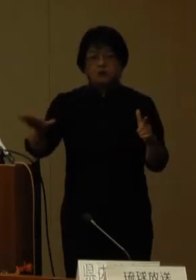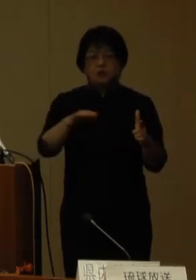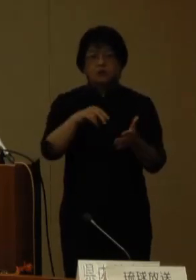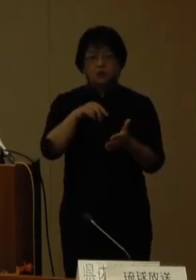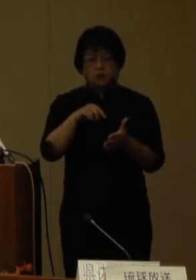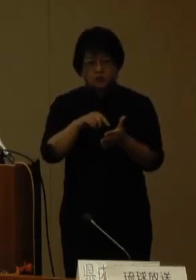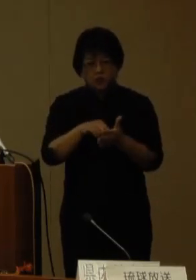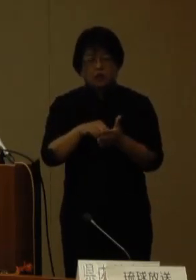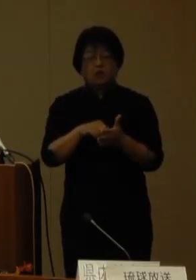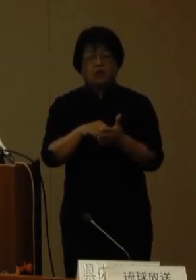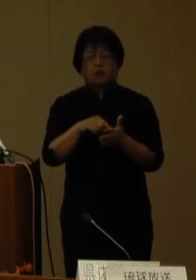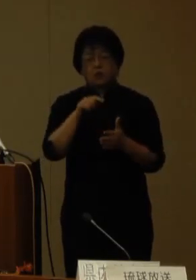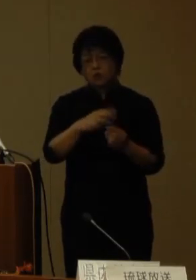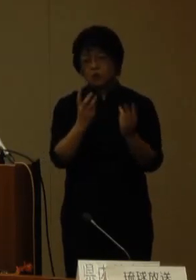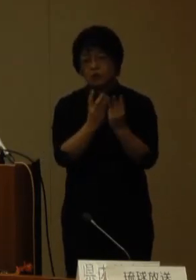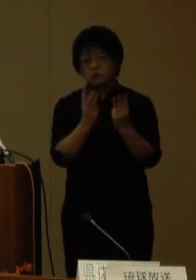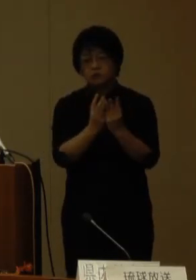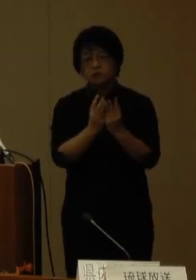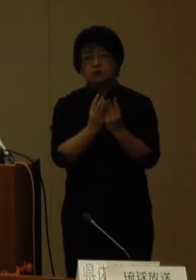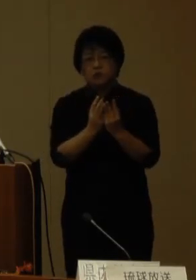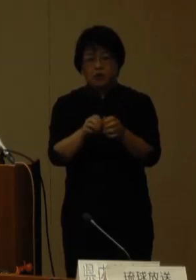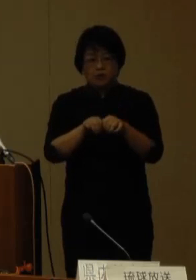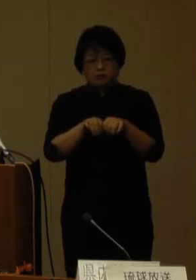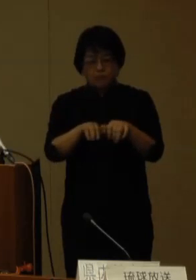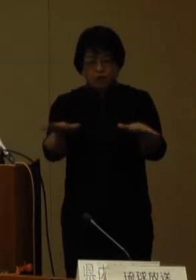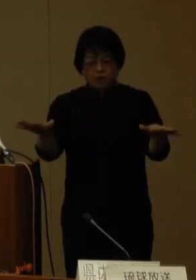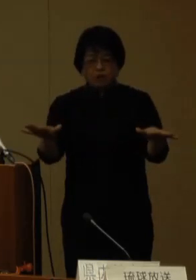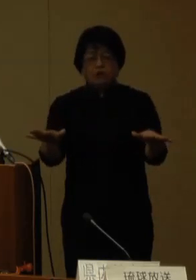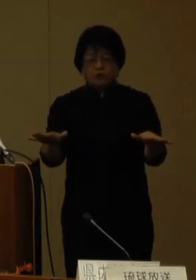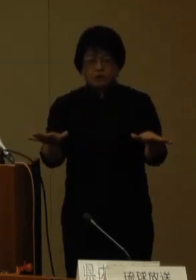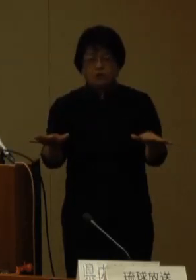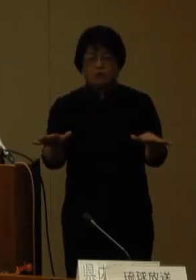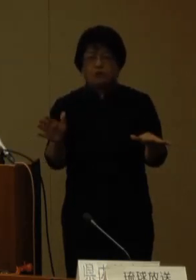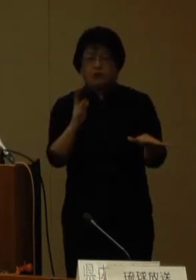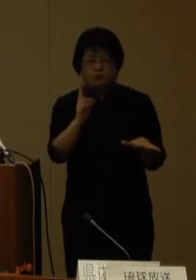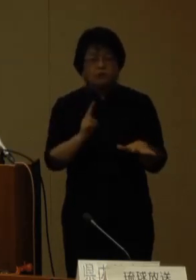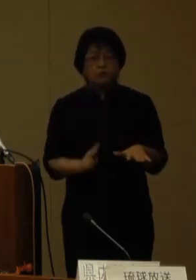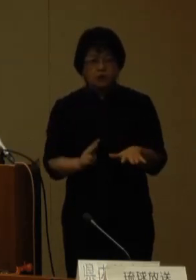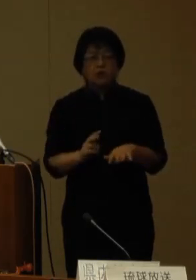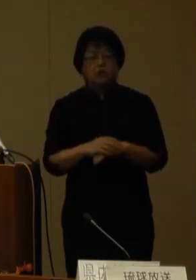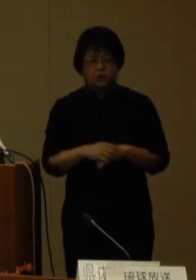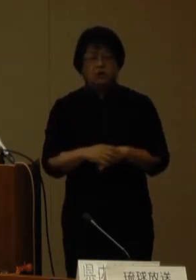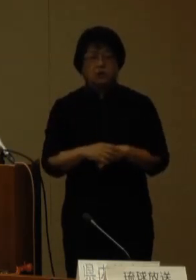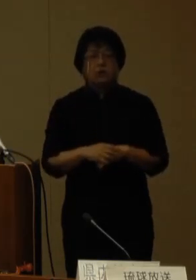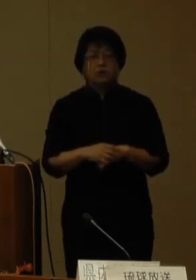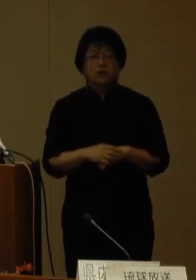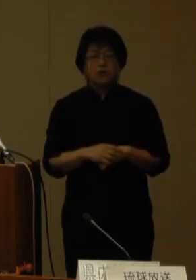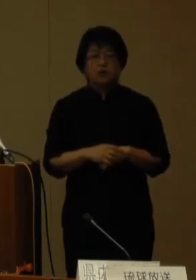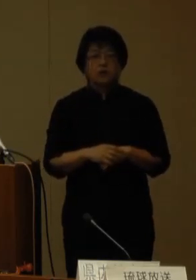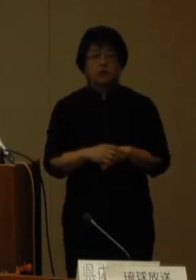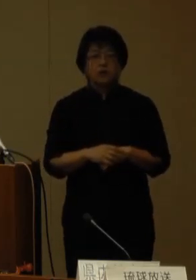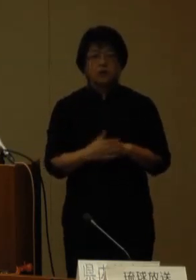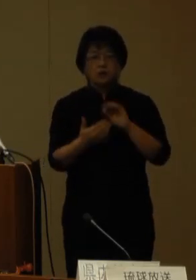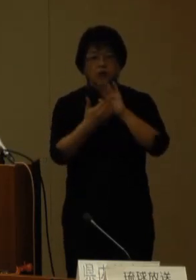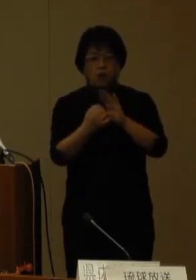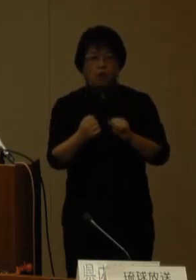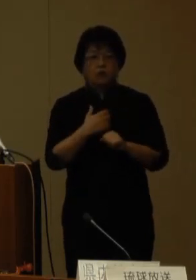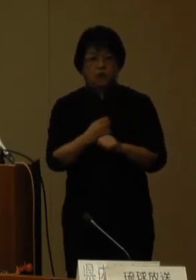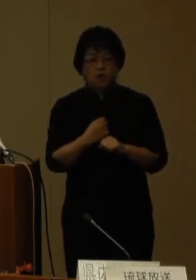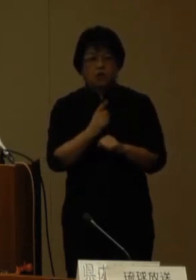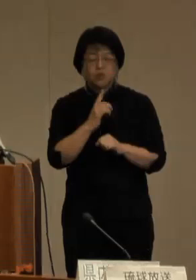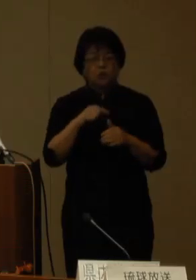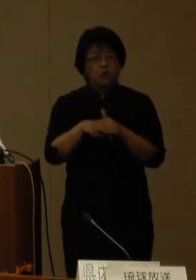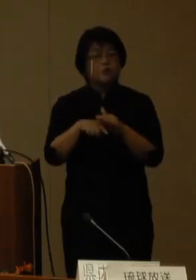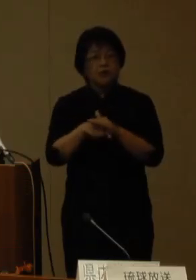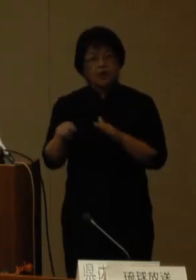これ以上この感染拡大を今の現状で抑えることはできないということも含めて、緊急事